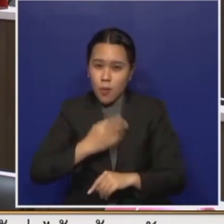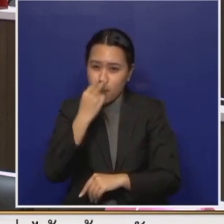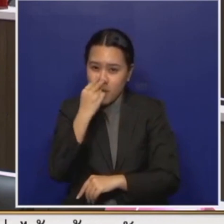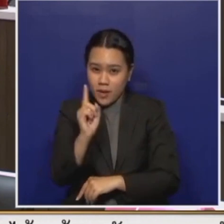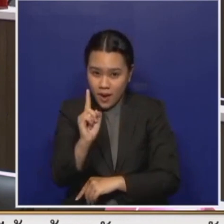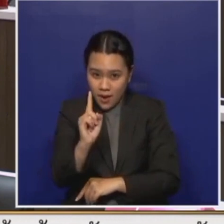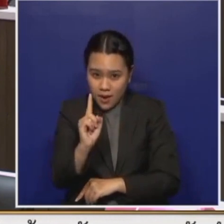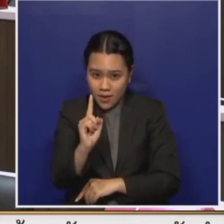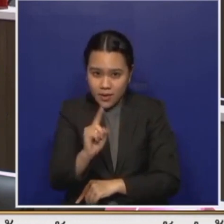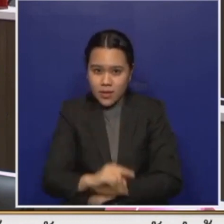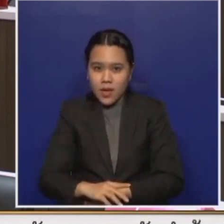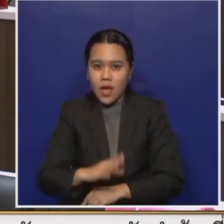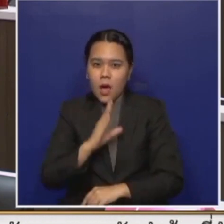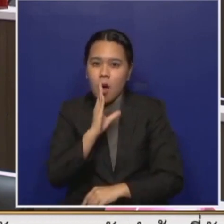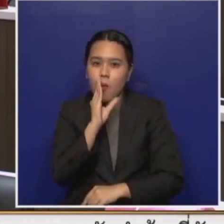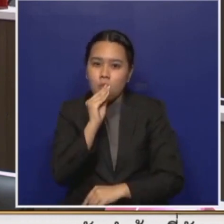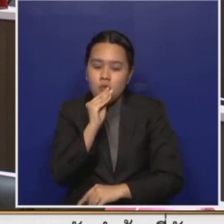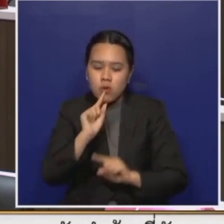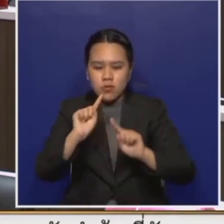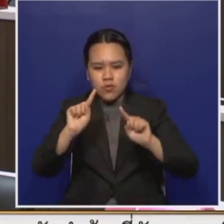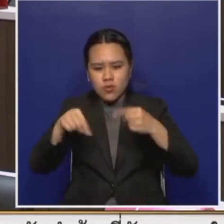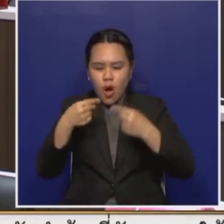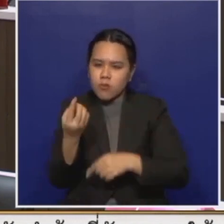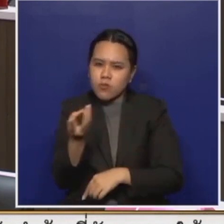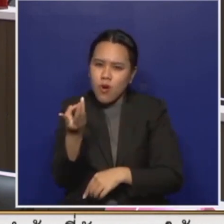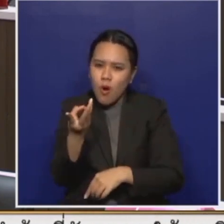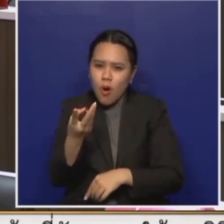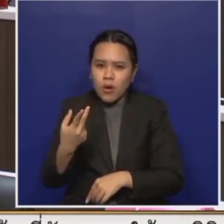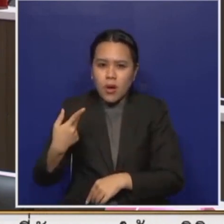การตอบน้อยไมไดเกิประโยชนกับ